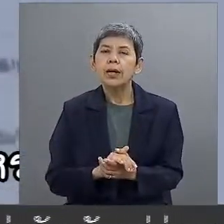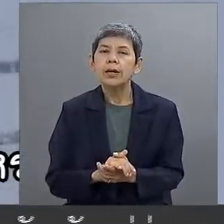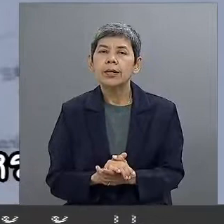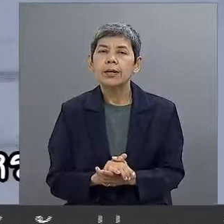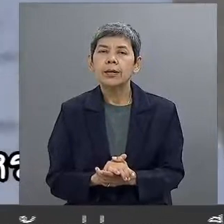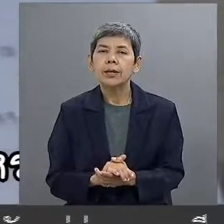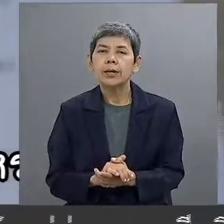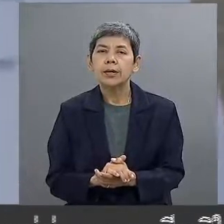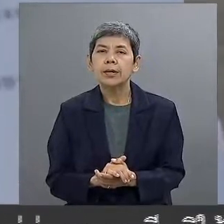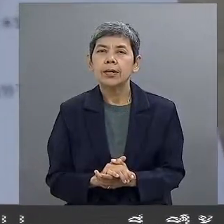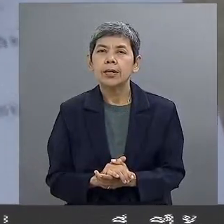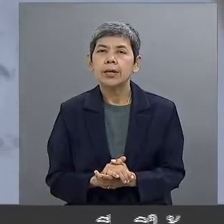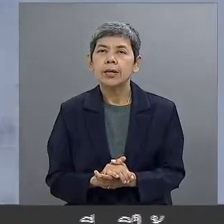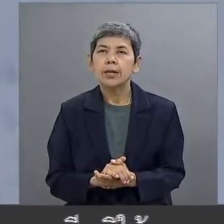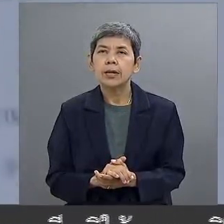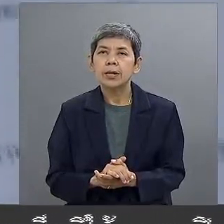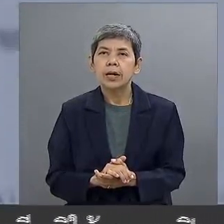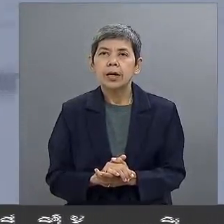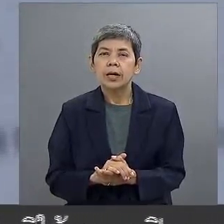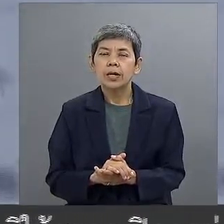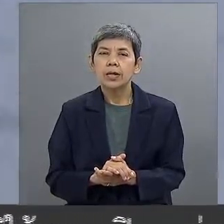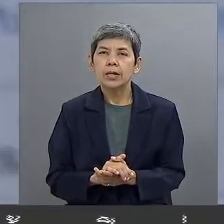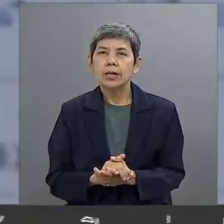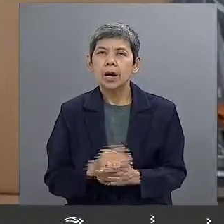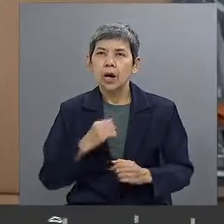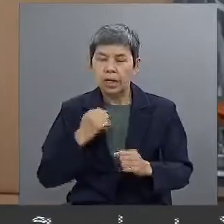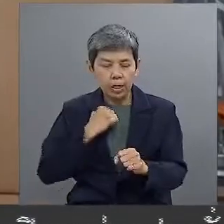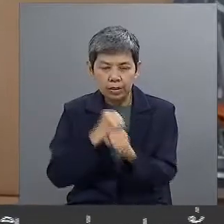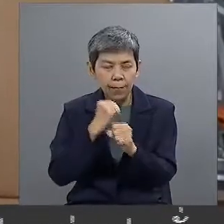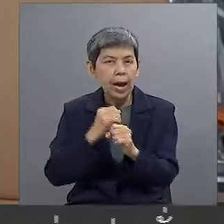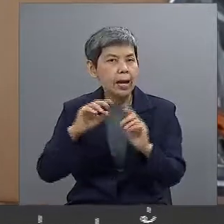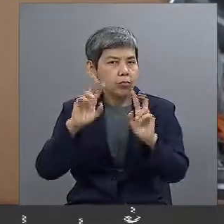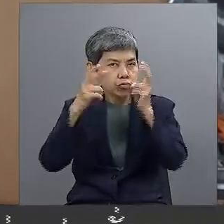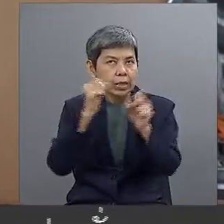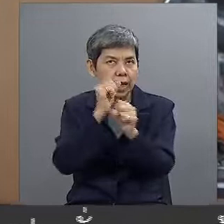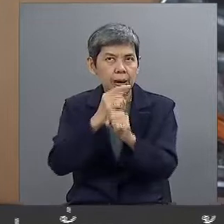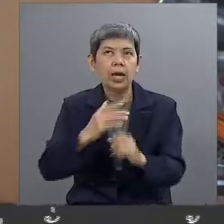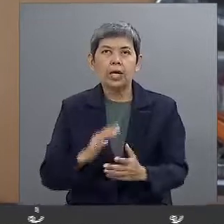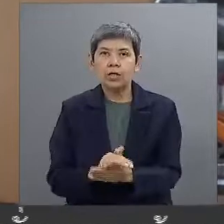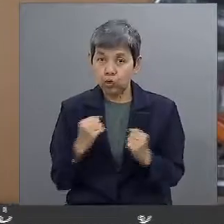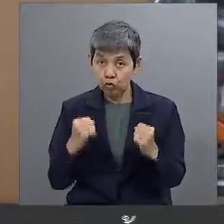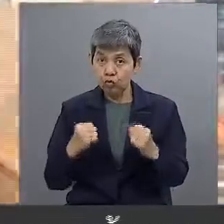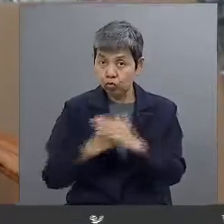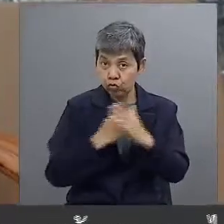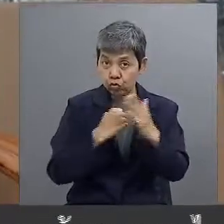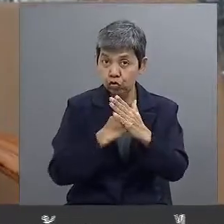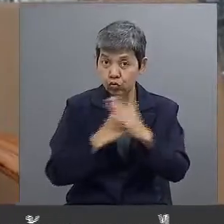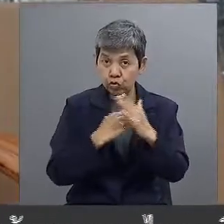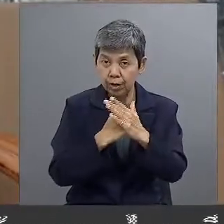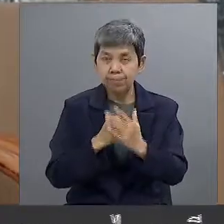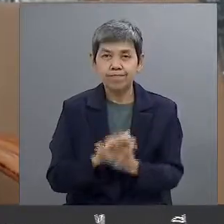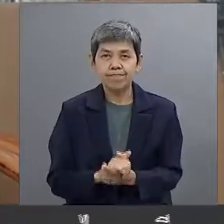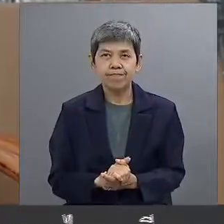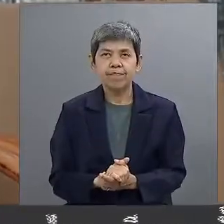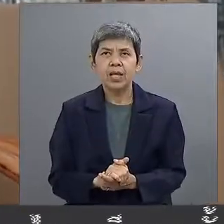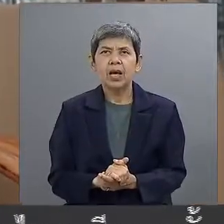แต่โอกาสที่ดีทำร่วมใหม่นะครับซื้อๆนะครับห้ามเพลนะครับ โดยปกติเนี่ยคุณอิ